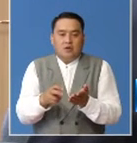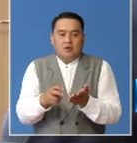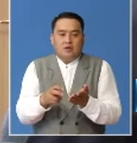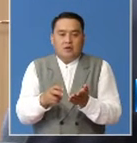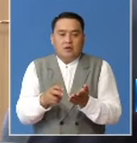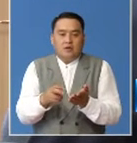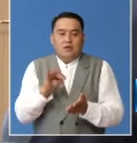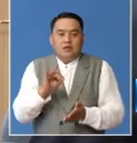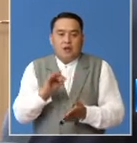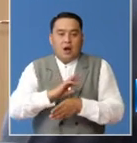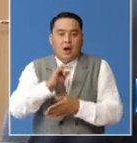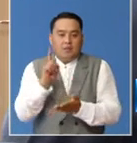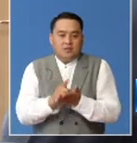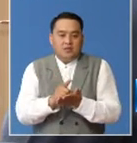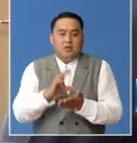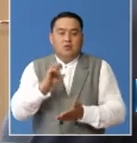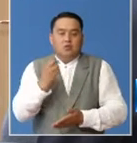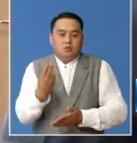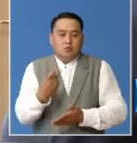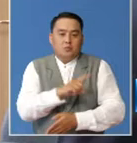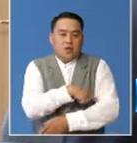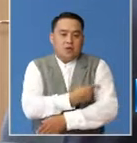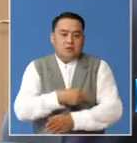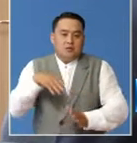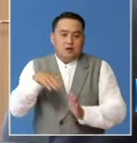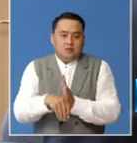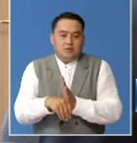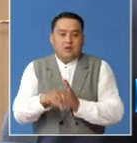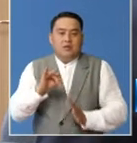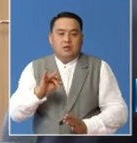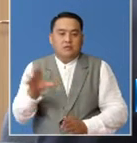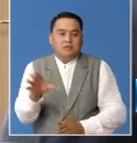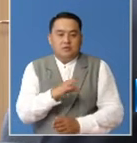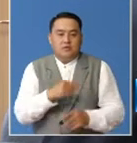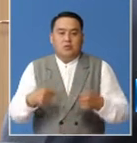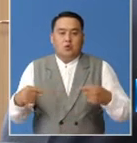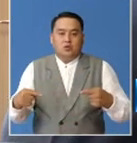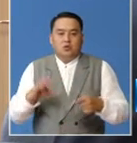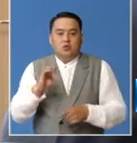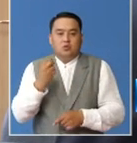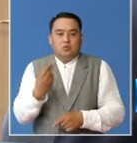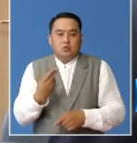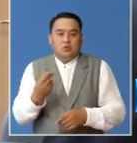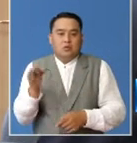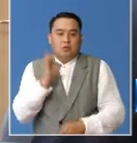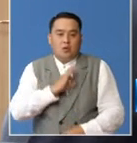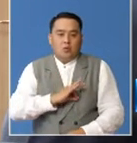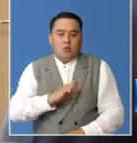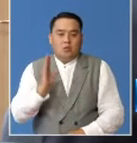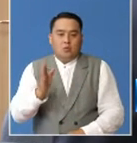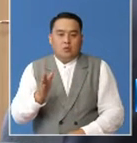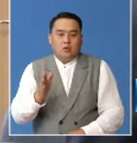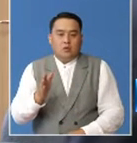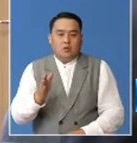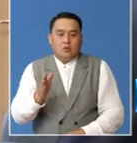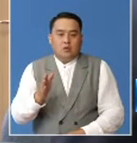и обязательное социальное медицинское страхование, взносы по обязательному и все прочие социальные подоходные налоги будут